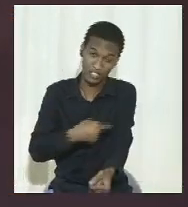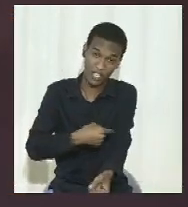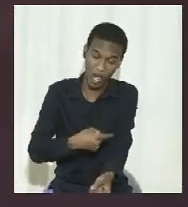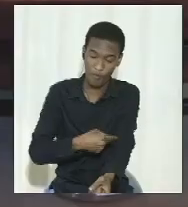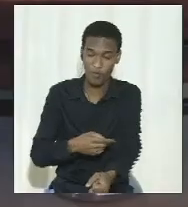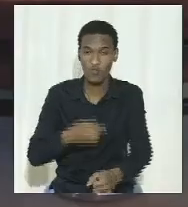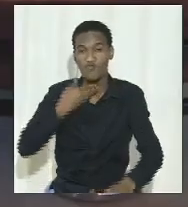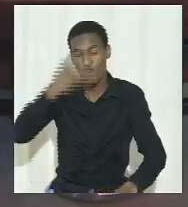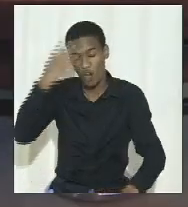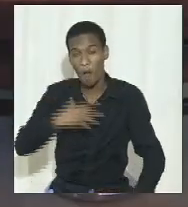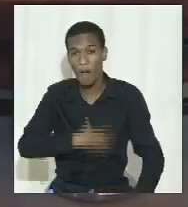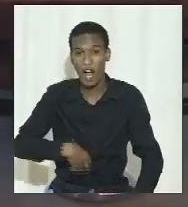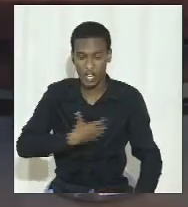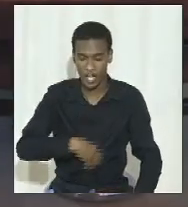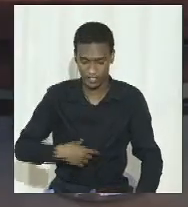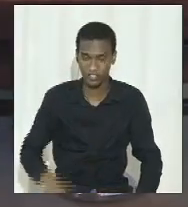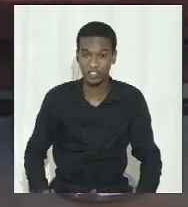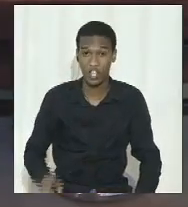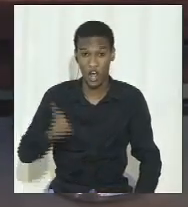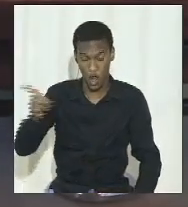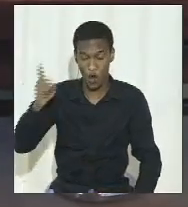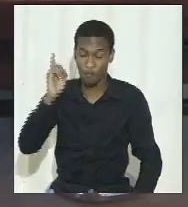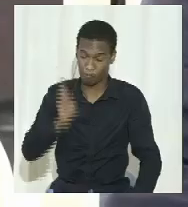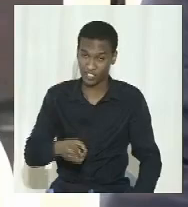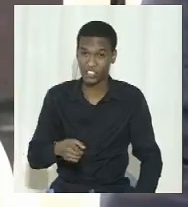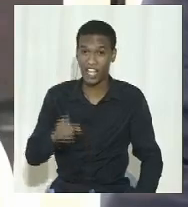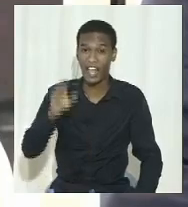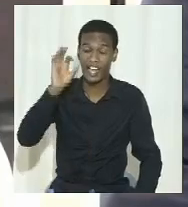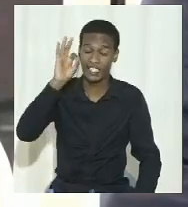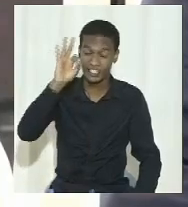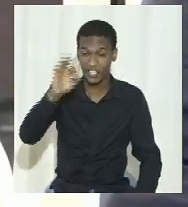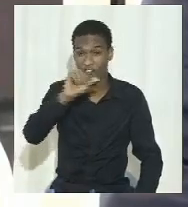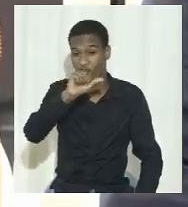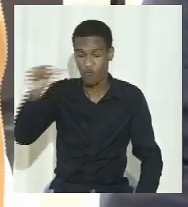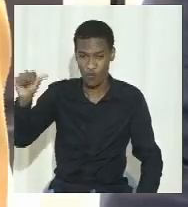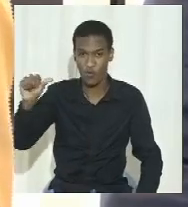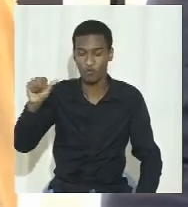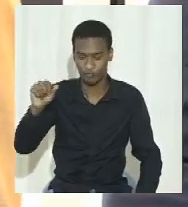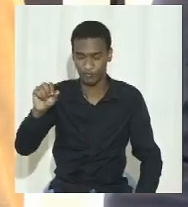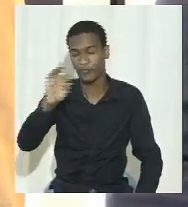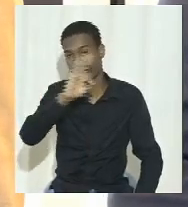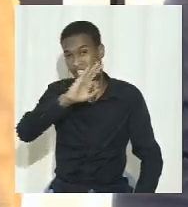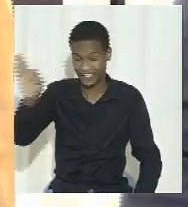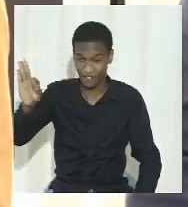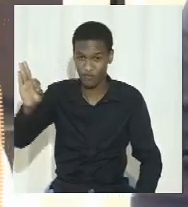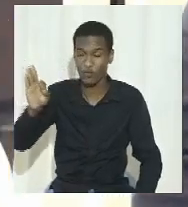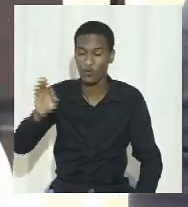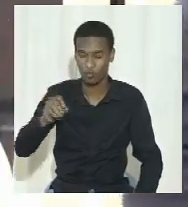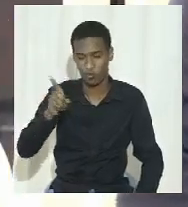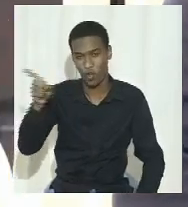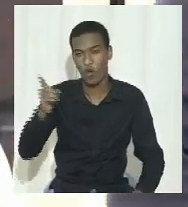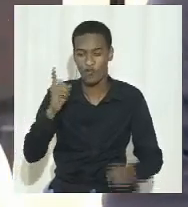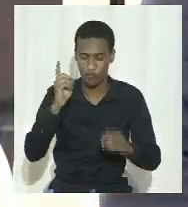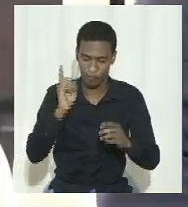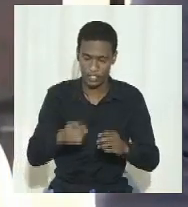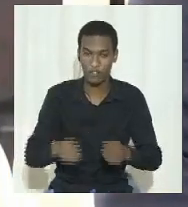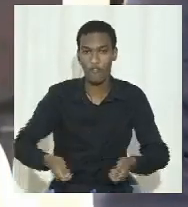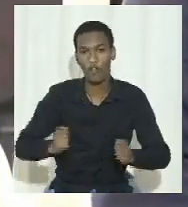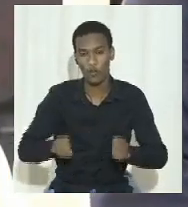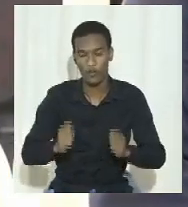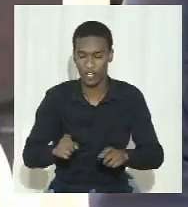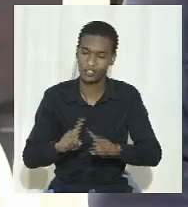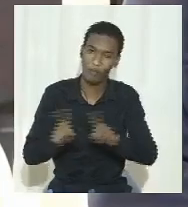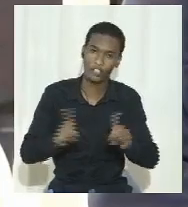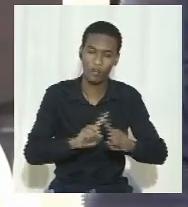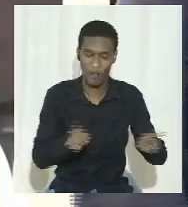ireo no hoentisika eto androany fa indrindra ny fanafody sy ny fitaovana maro isan-karazany ary